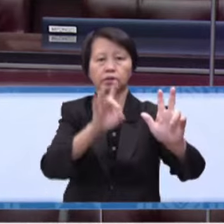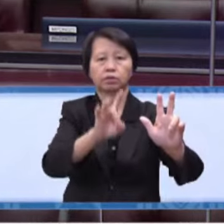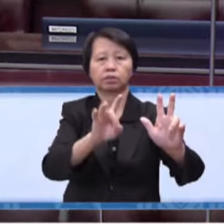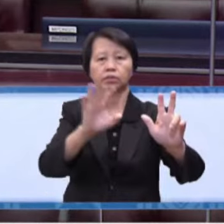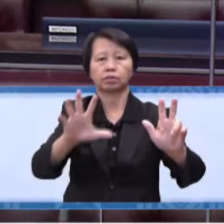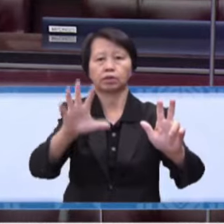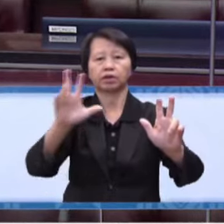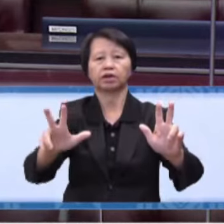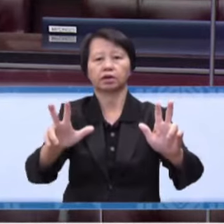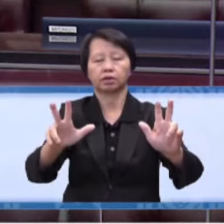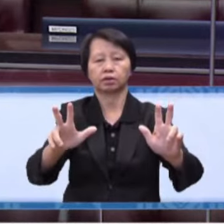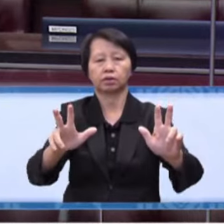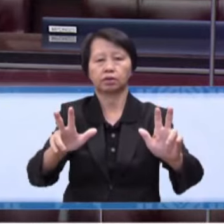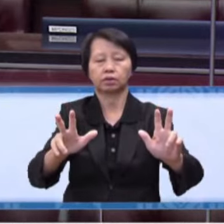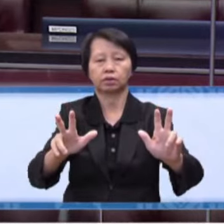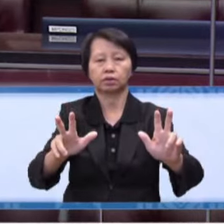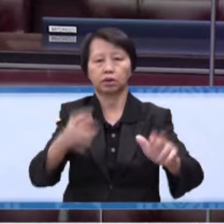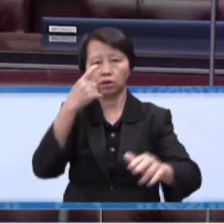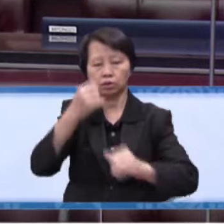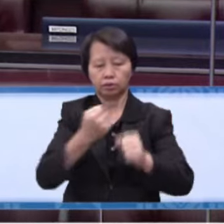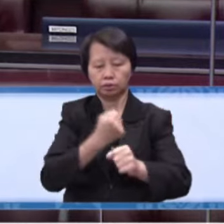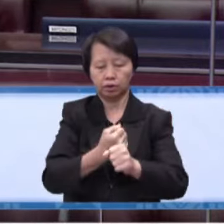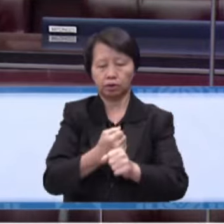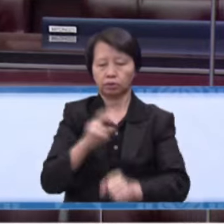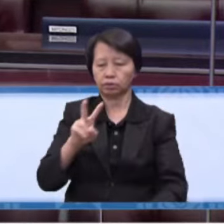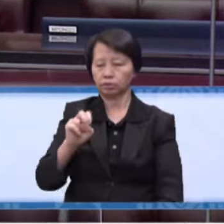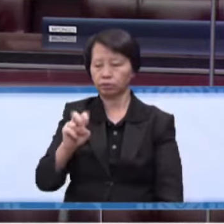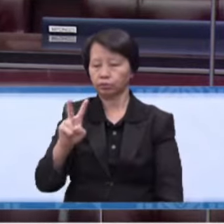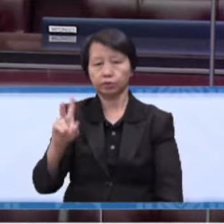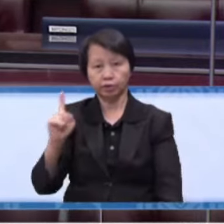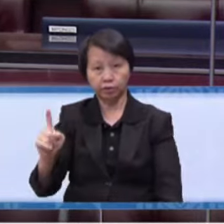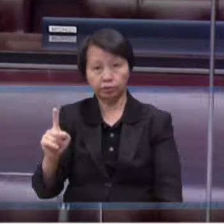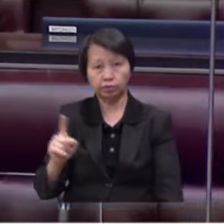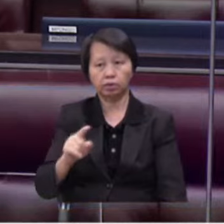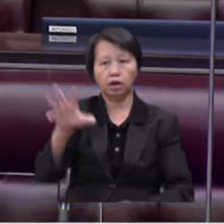3853 bagi tahun 2021